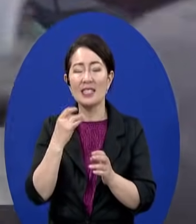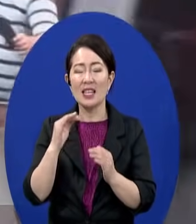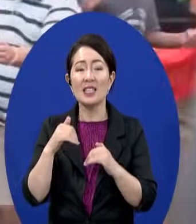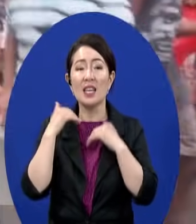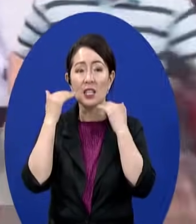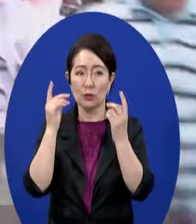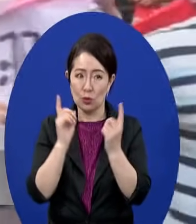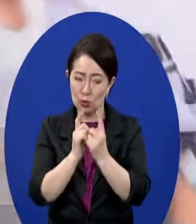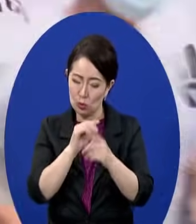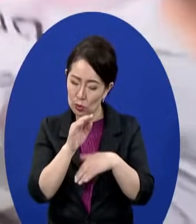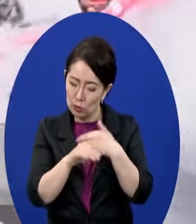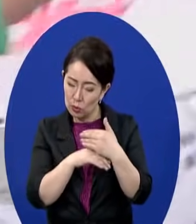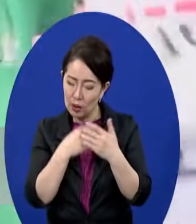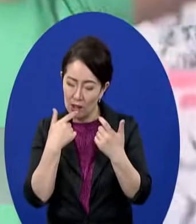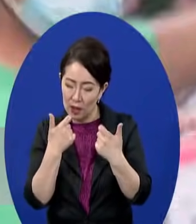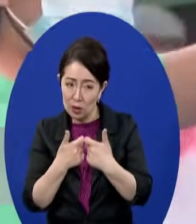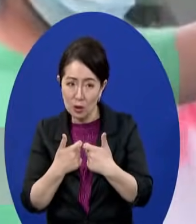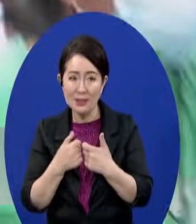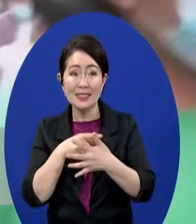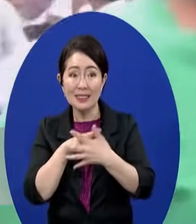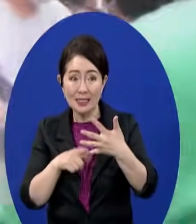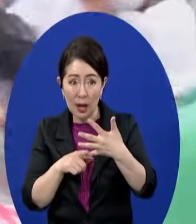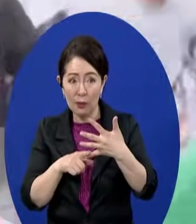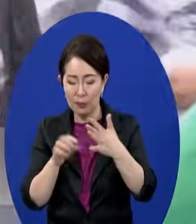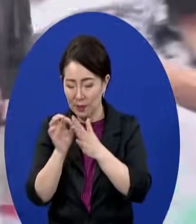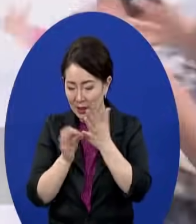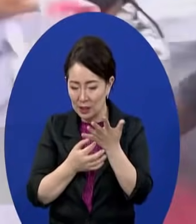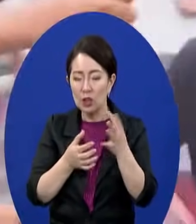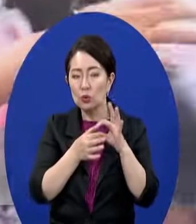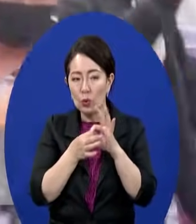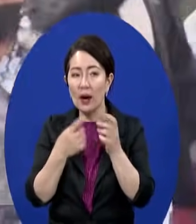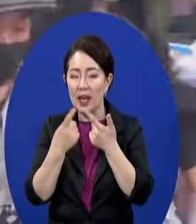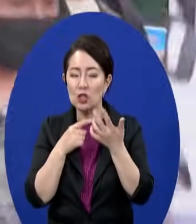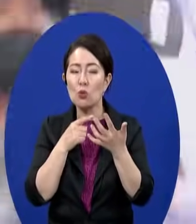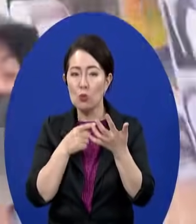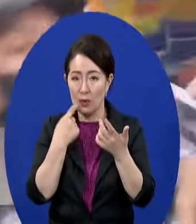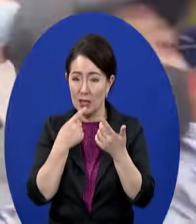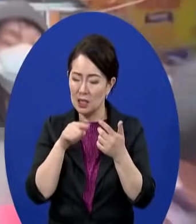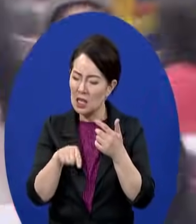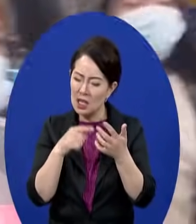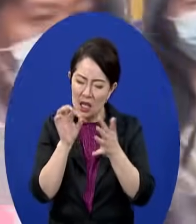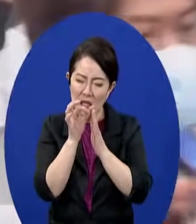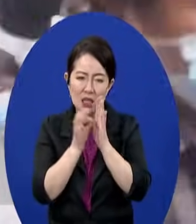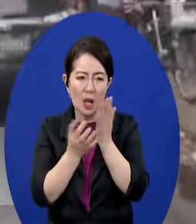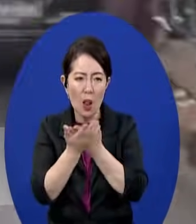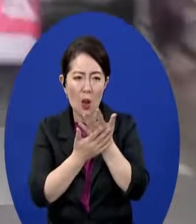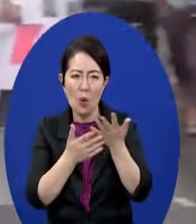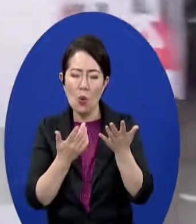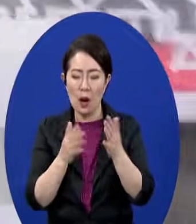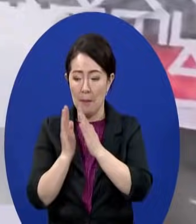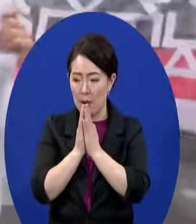хэмжээний уулзалтын үеэр тохиролцсон 5 зүйлд хэлэлцээрийн талаар хэлэлцээн гэсэн байна. Энэхүү хэлэлцээрээр